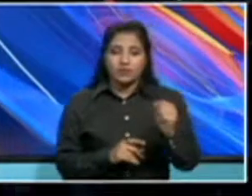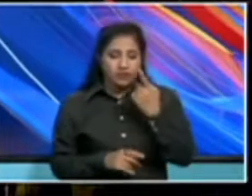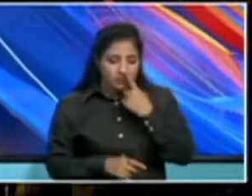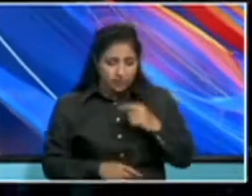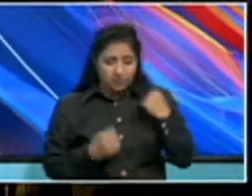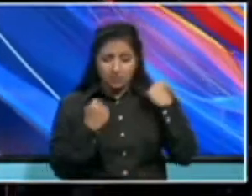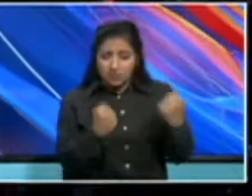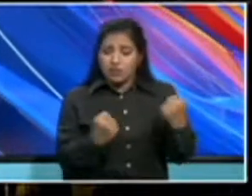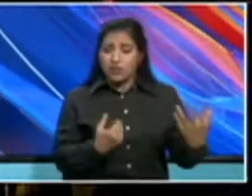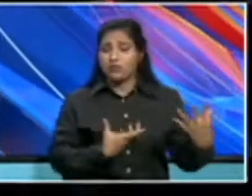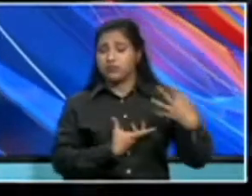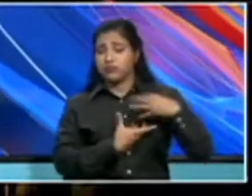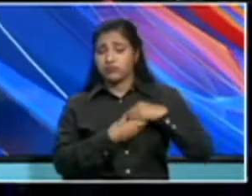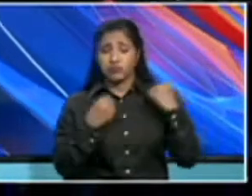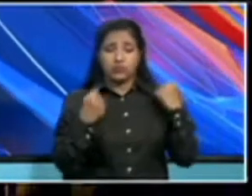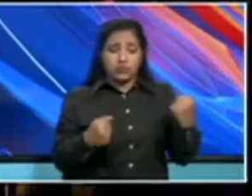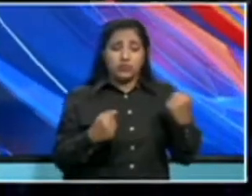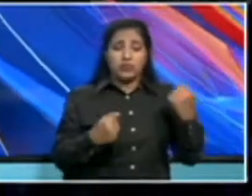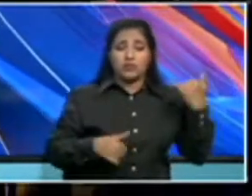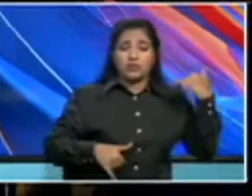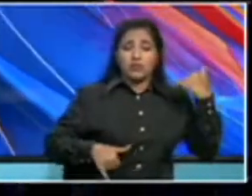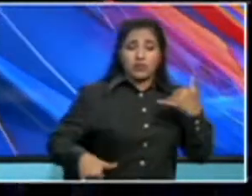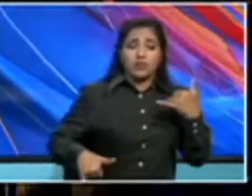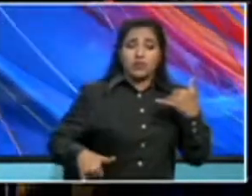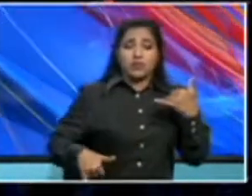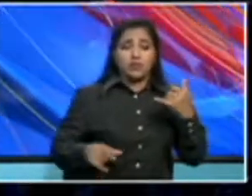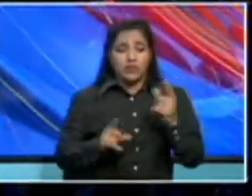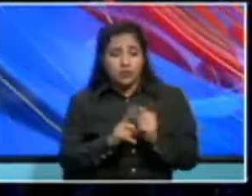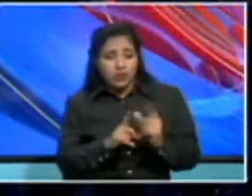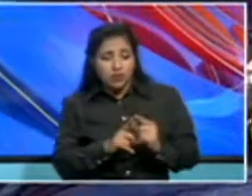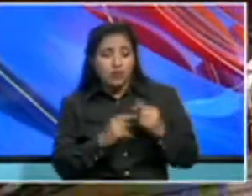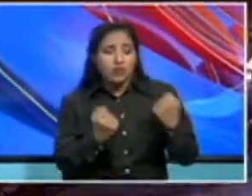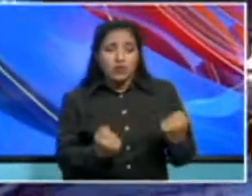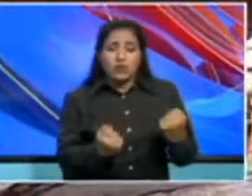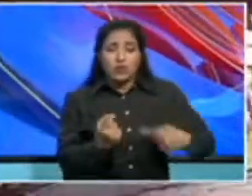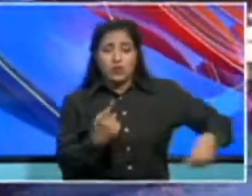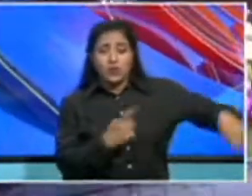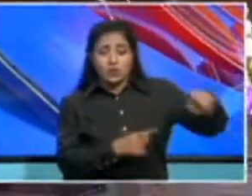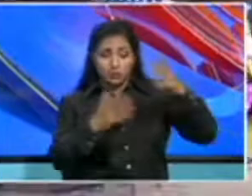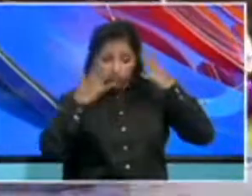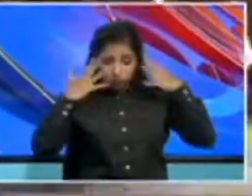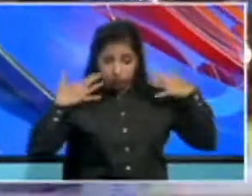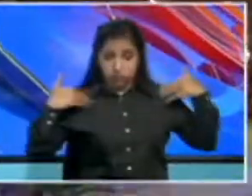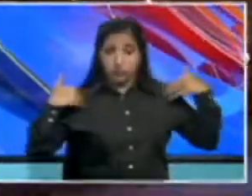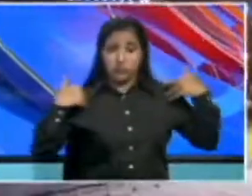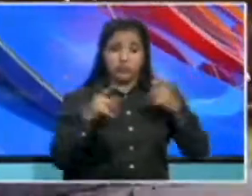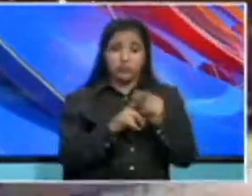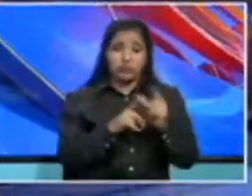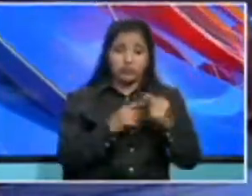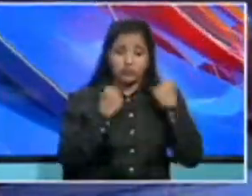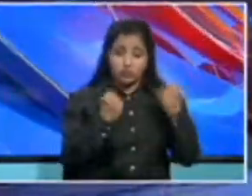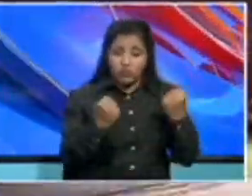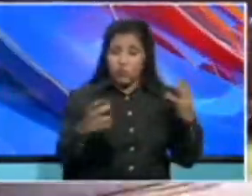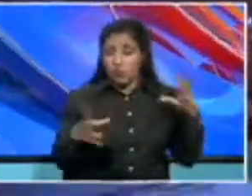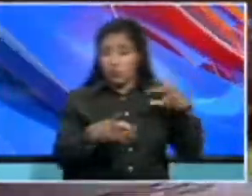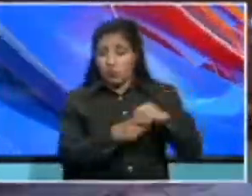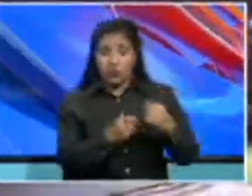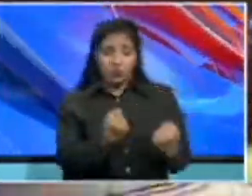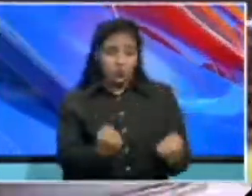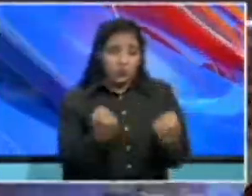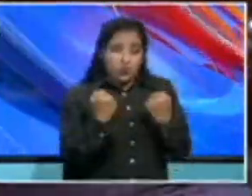शक्ति गुर्जरी जाग तू जगाड़ तू देखाड़ शक्ति